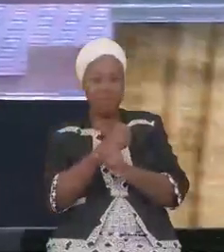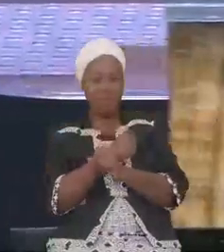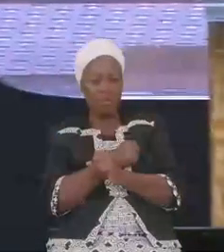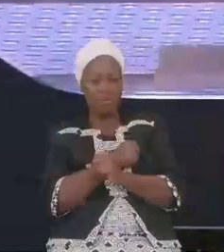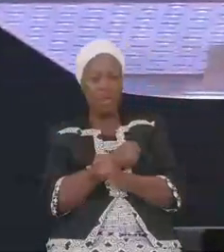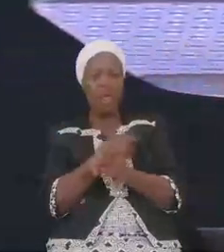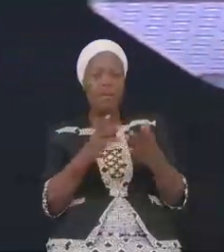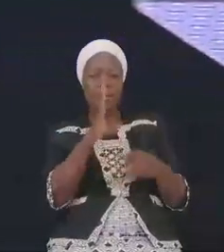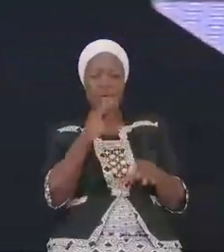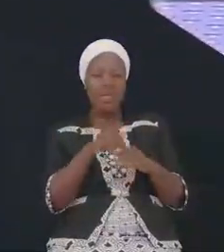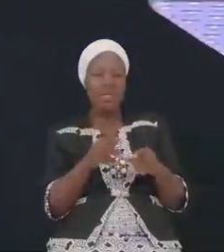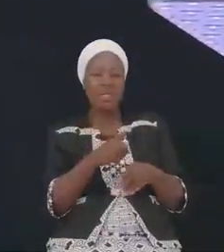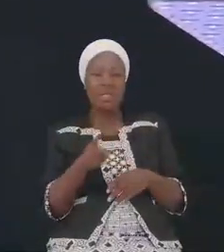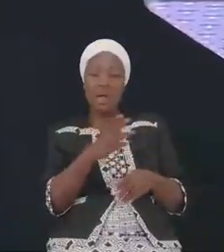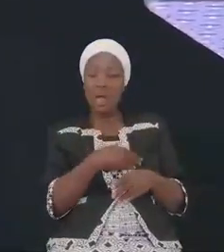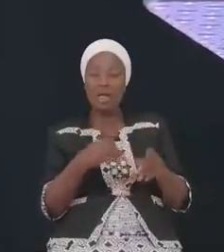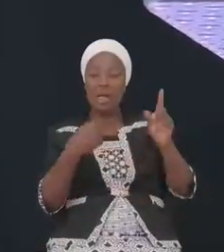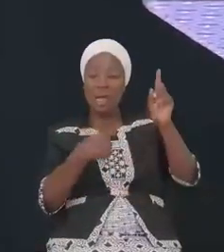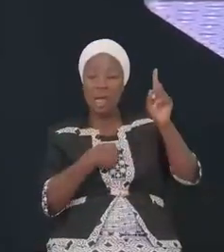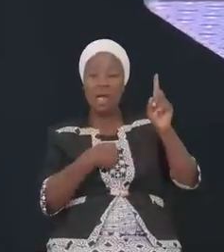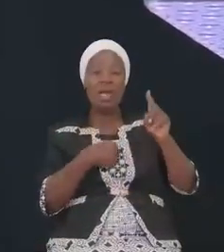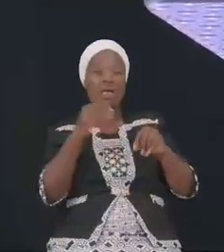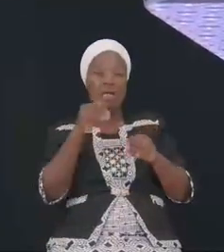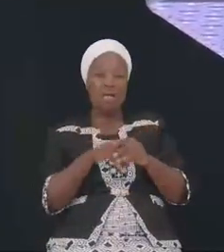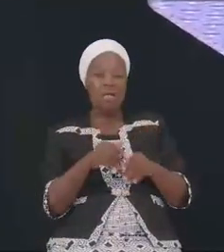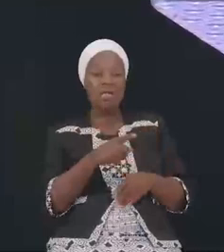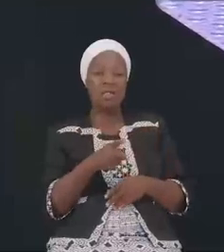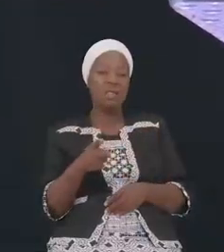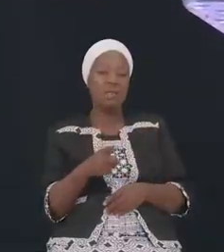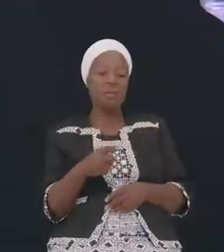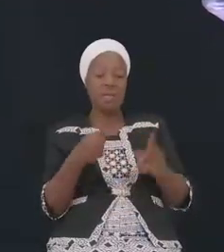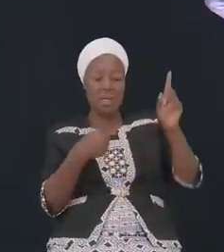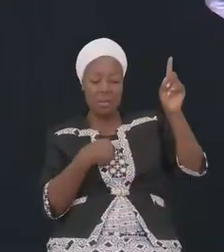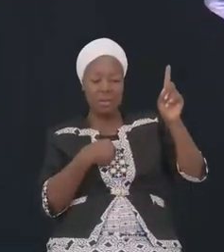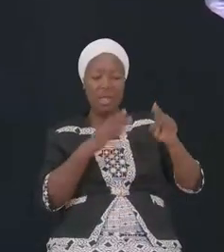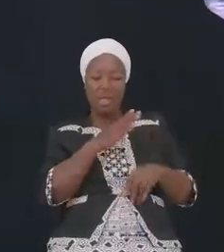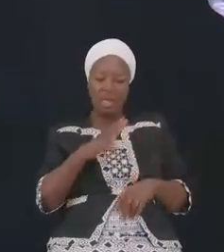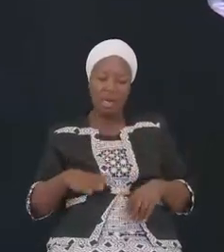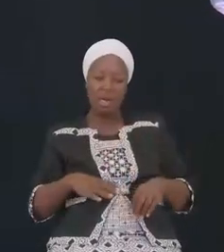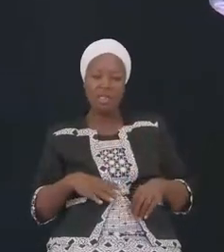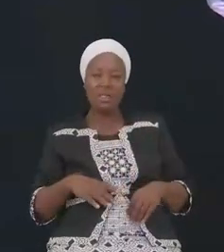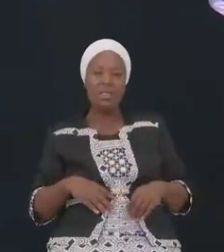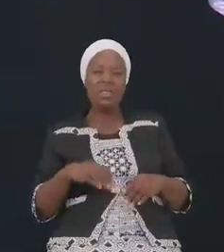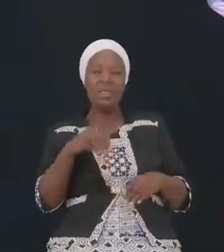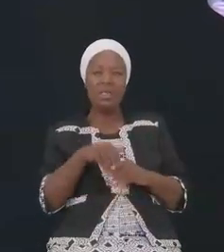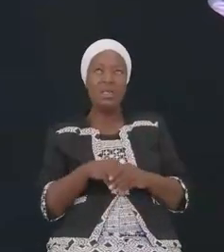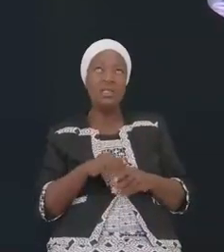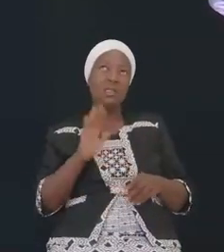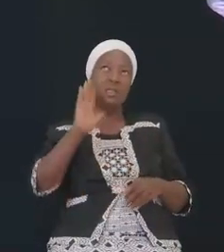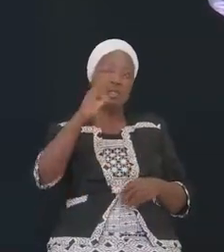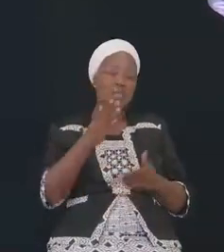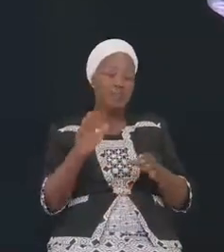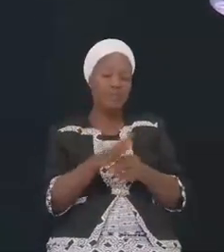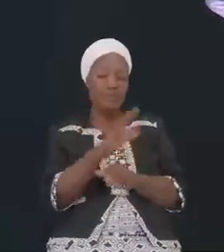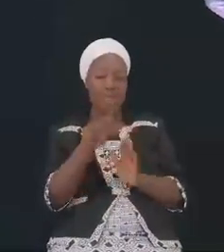en eux. Et que je sois en eux. Moi, Christ, dans sa plénitude, Christ dans toute